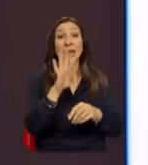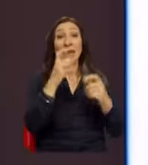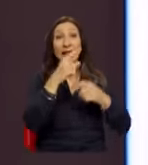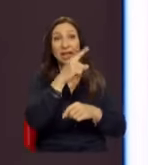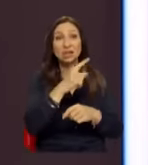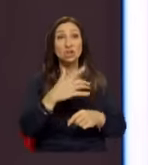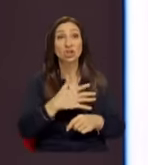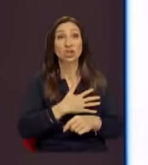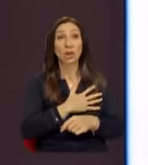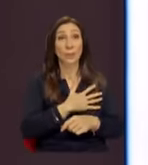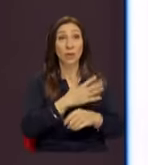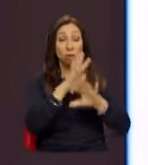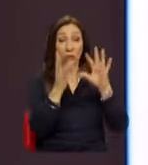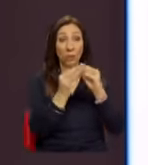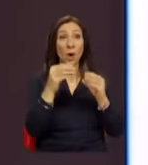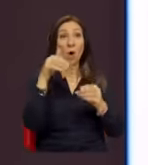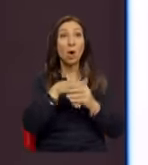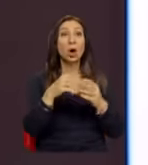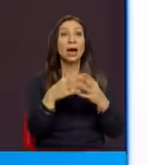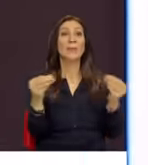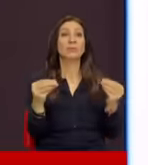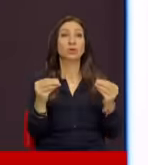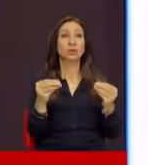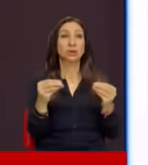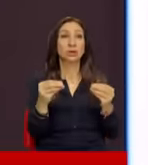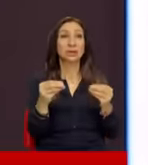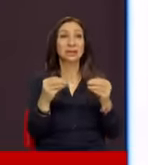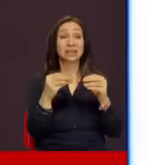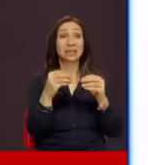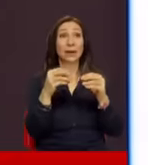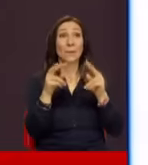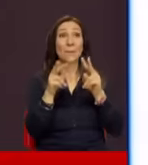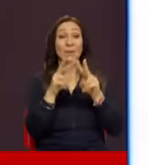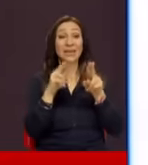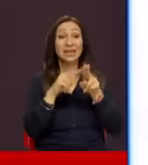Kırklareli'nde CHP toplamda da oy kaybetmiş. Evet.